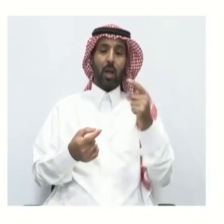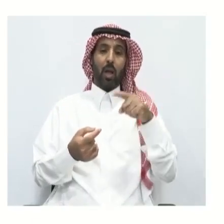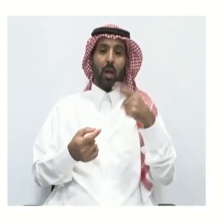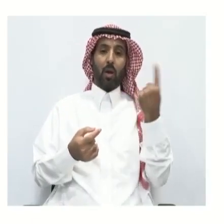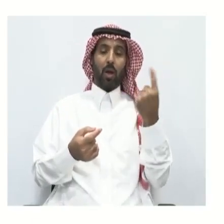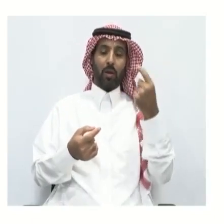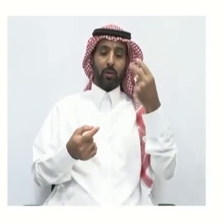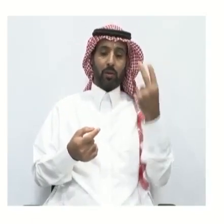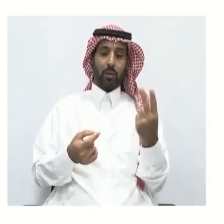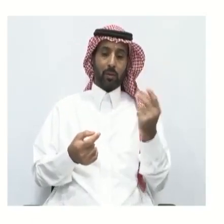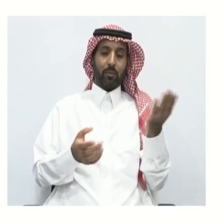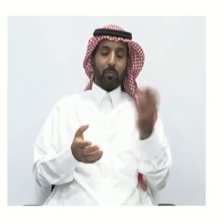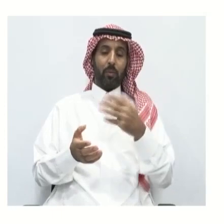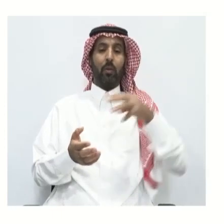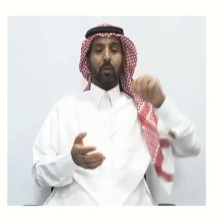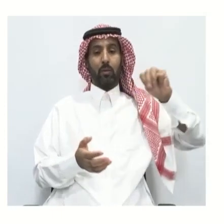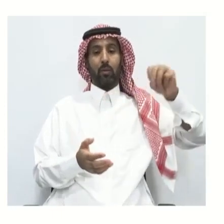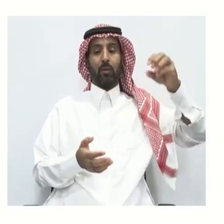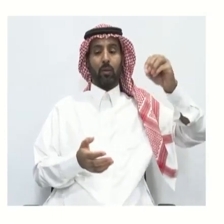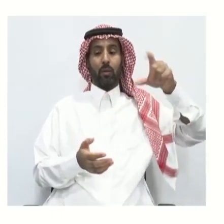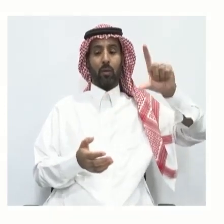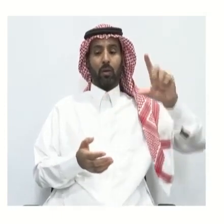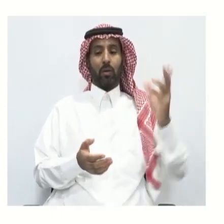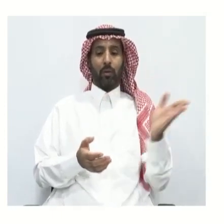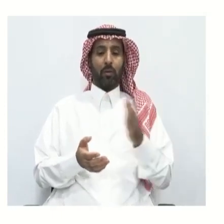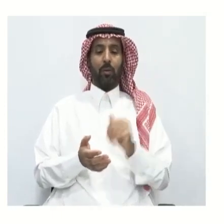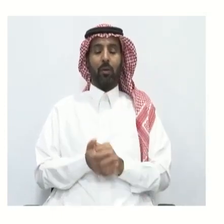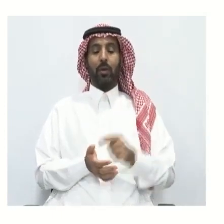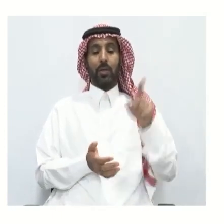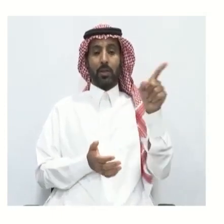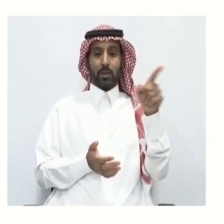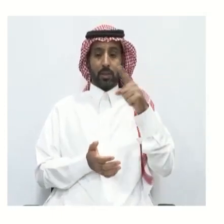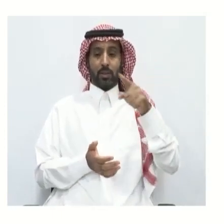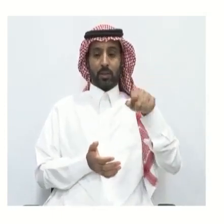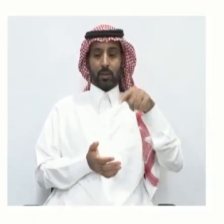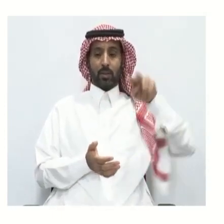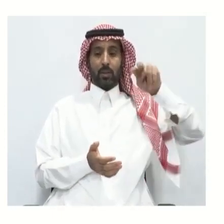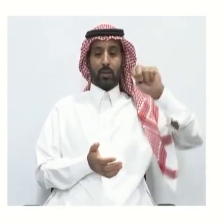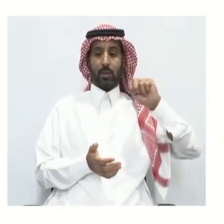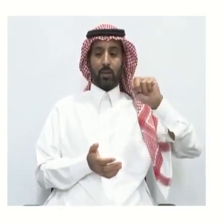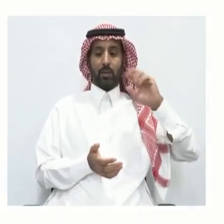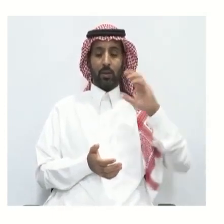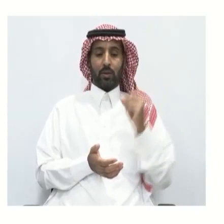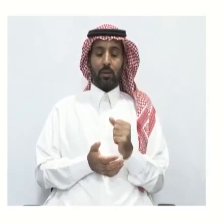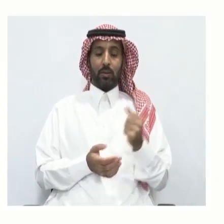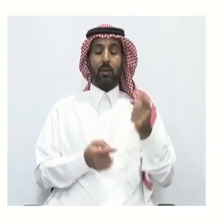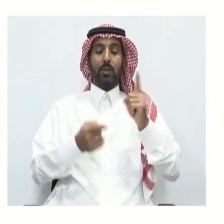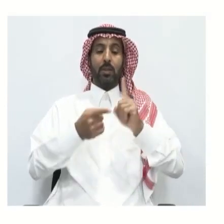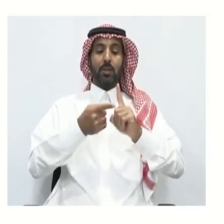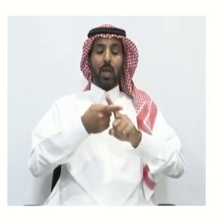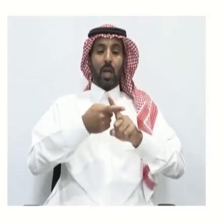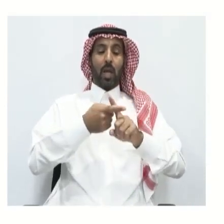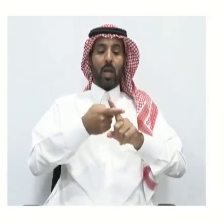الكيميائيه الموزونه المعادله الموزونه الزنك طبعا في حاله صلبه زائد اليود